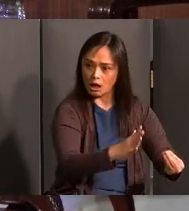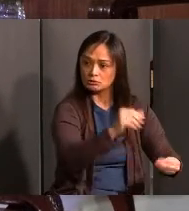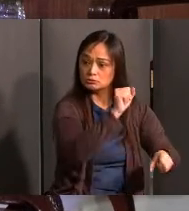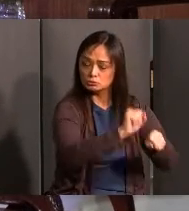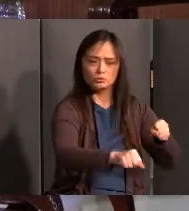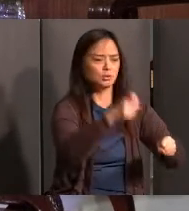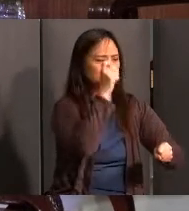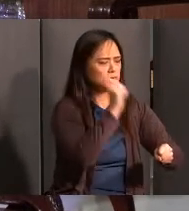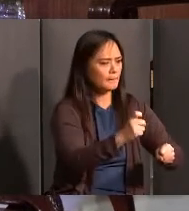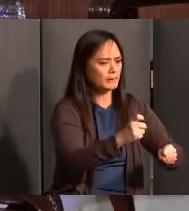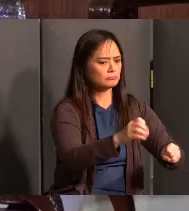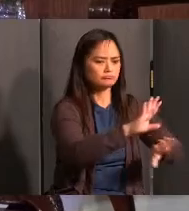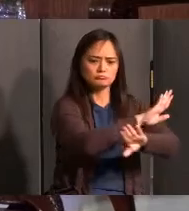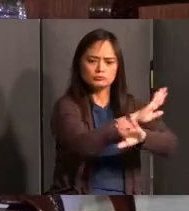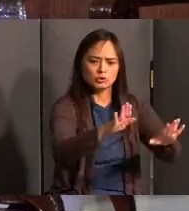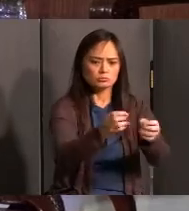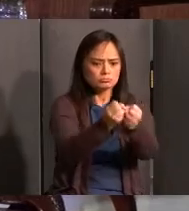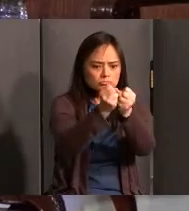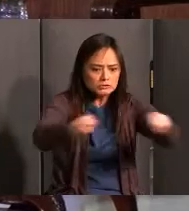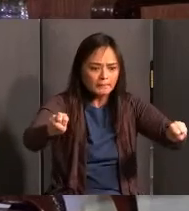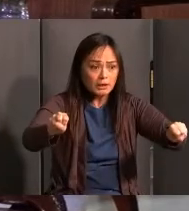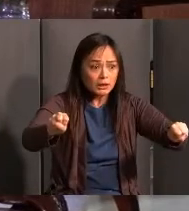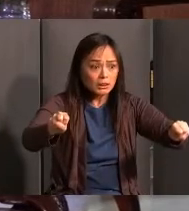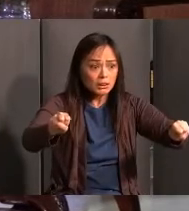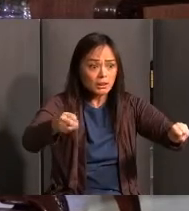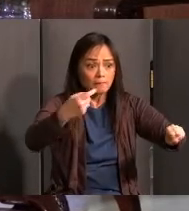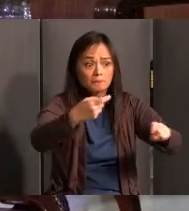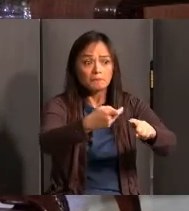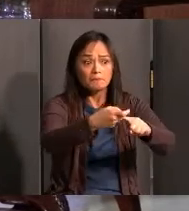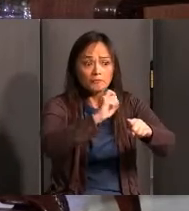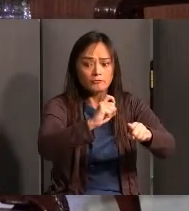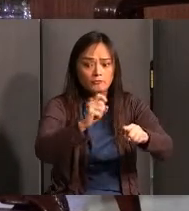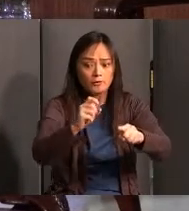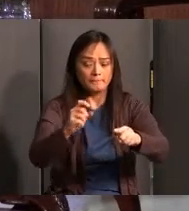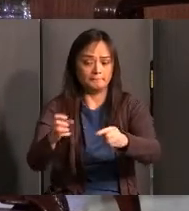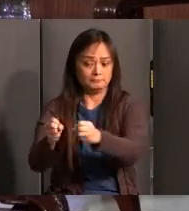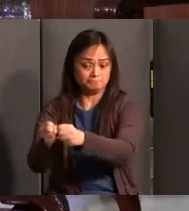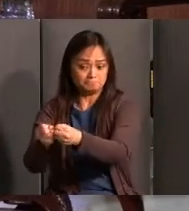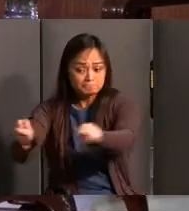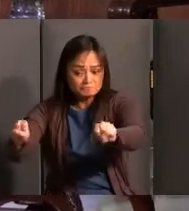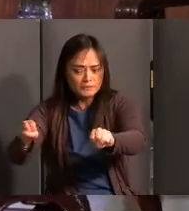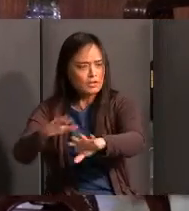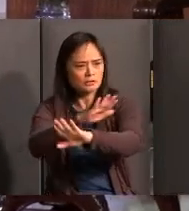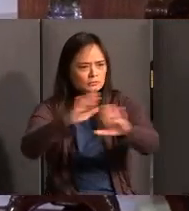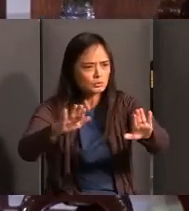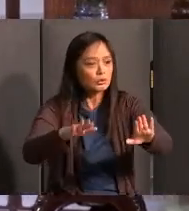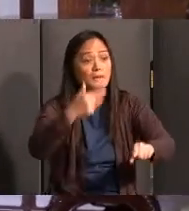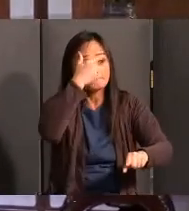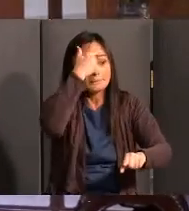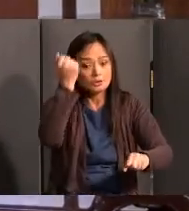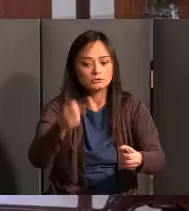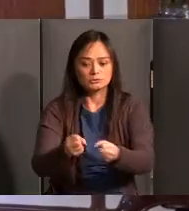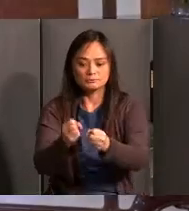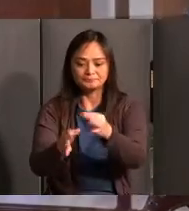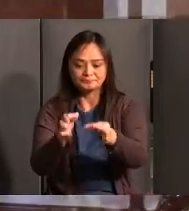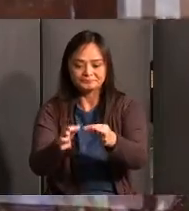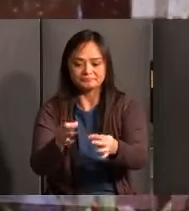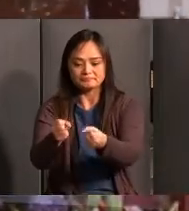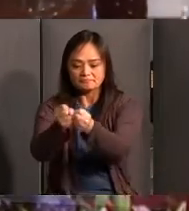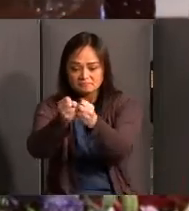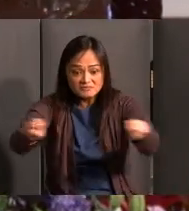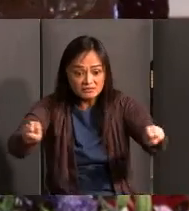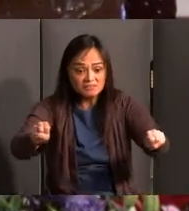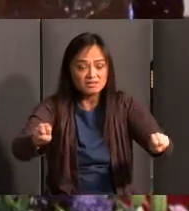nating ihiwalay ang ating sarili sapagkat pag inihiwalay natin ang ating sarili, mawawala ang godliness sa